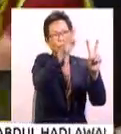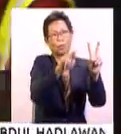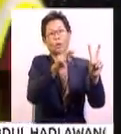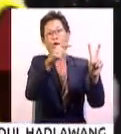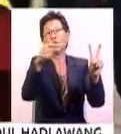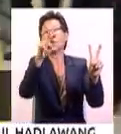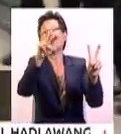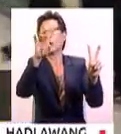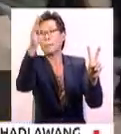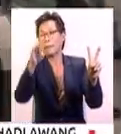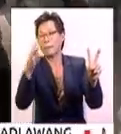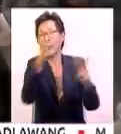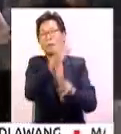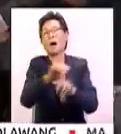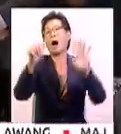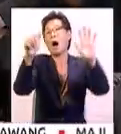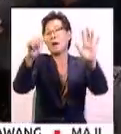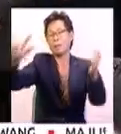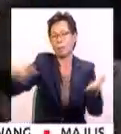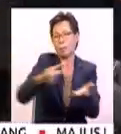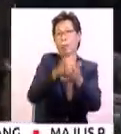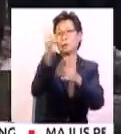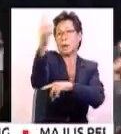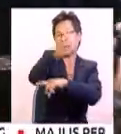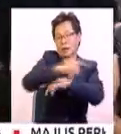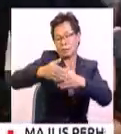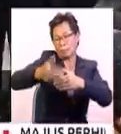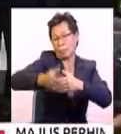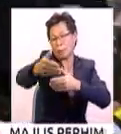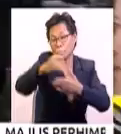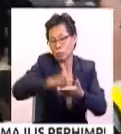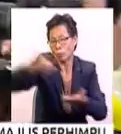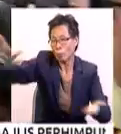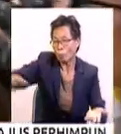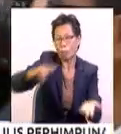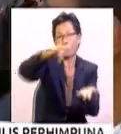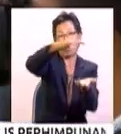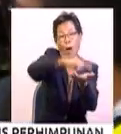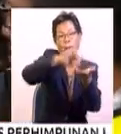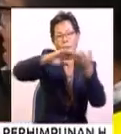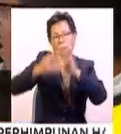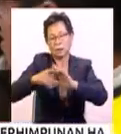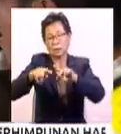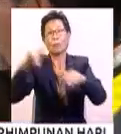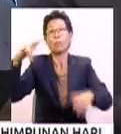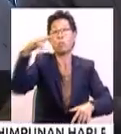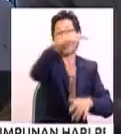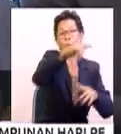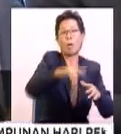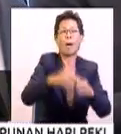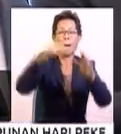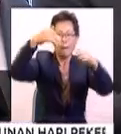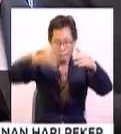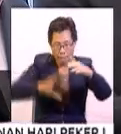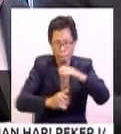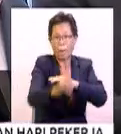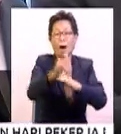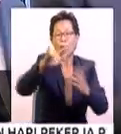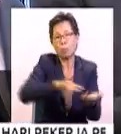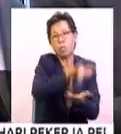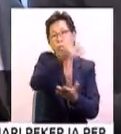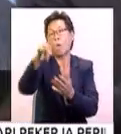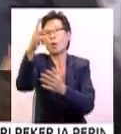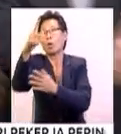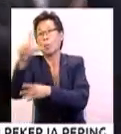April diikuti 6 penerbangan sehari selepas itu. Laluan penerbangan ini bakal menjadi pintu masuk alternatif utama ke Kuala Lumpur